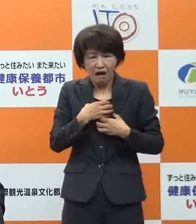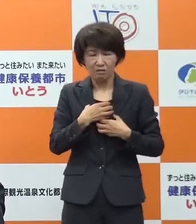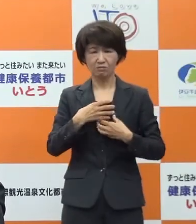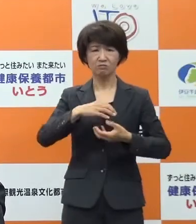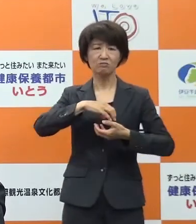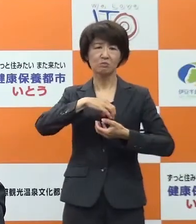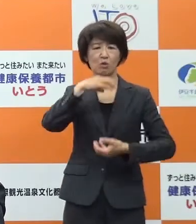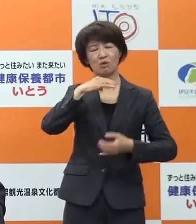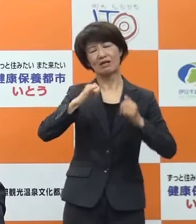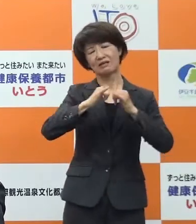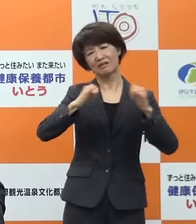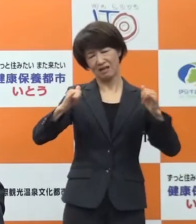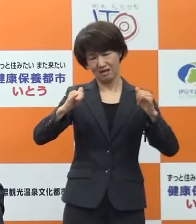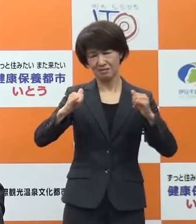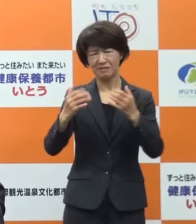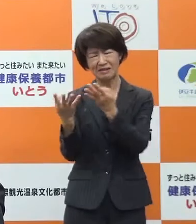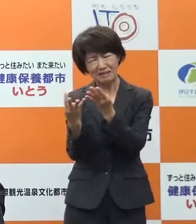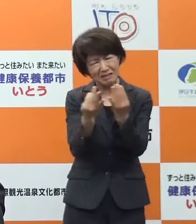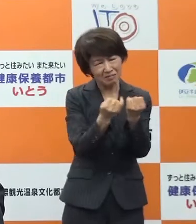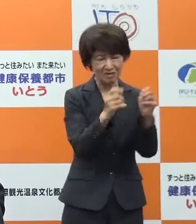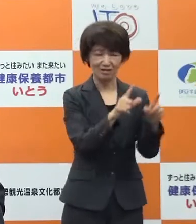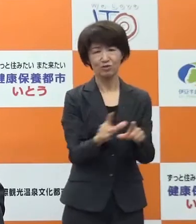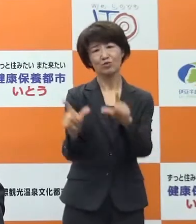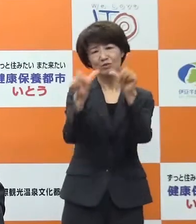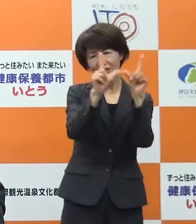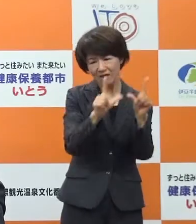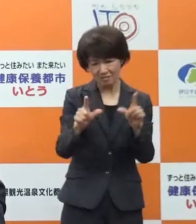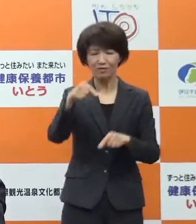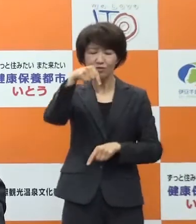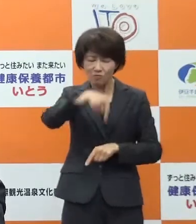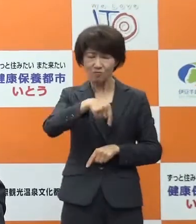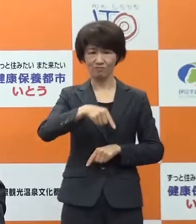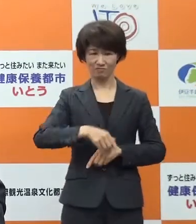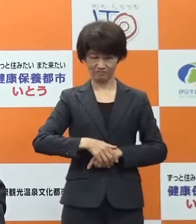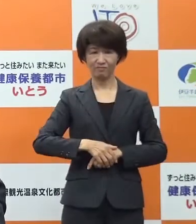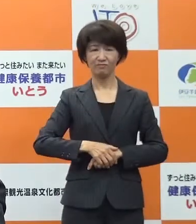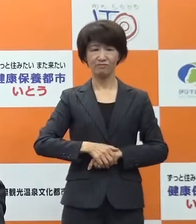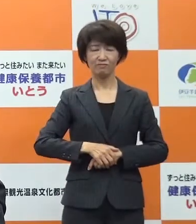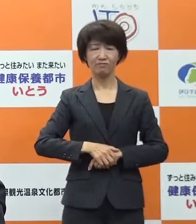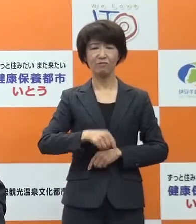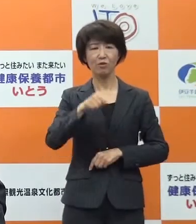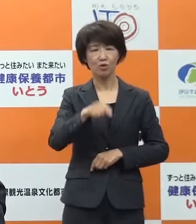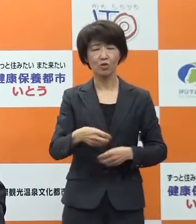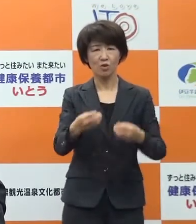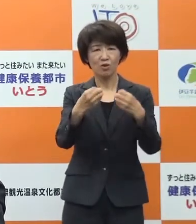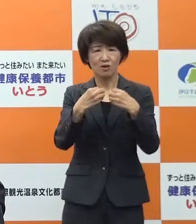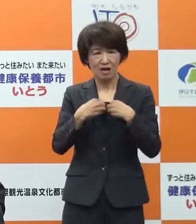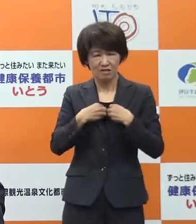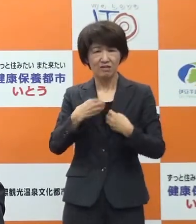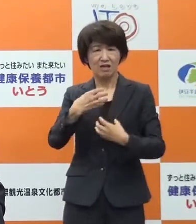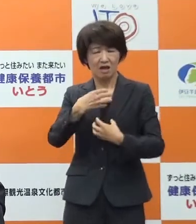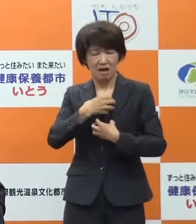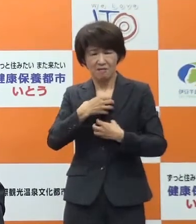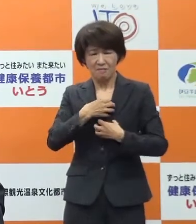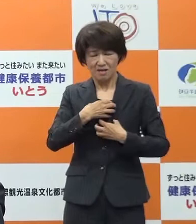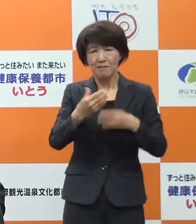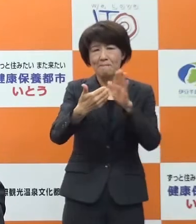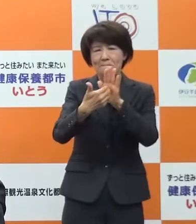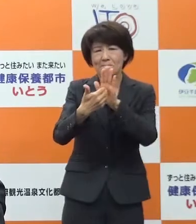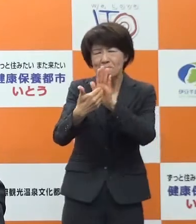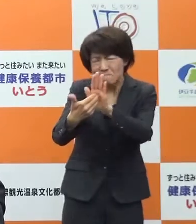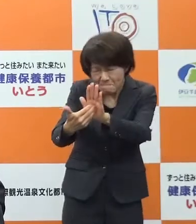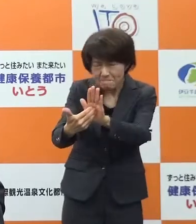高齢者の皆様もたくさんいらっしゃいます。その感染リスクを高めることのない